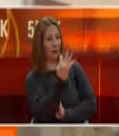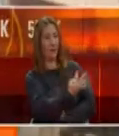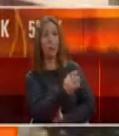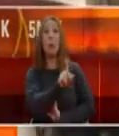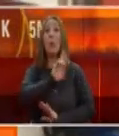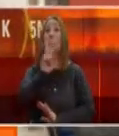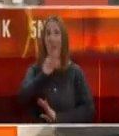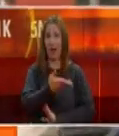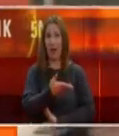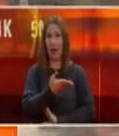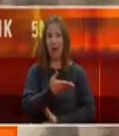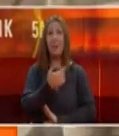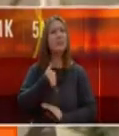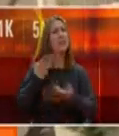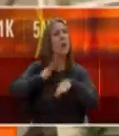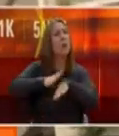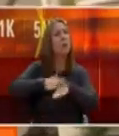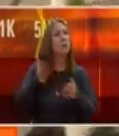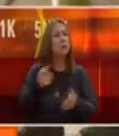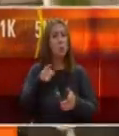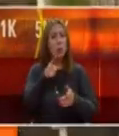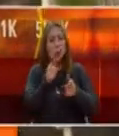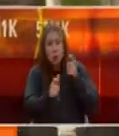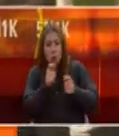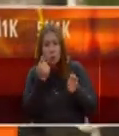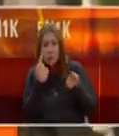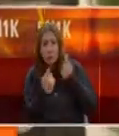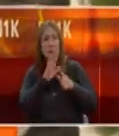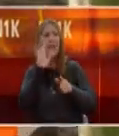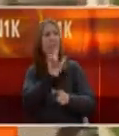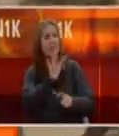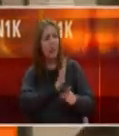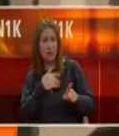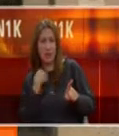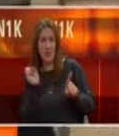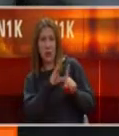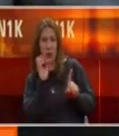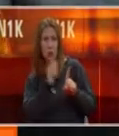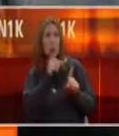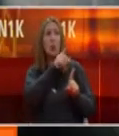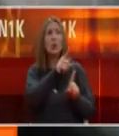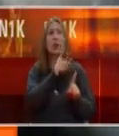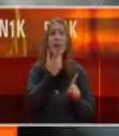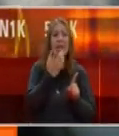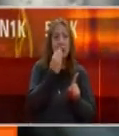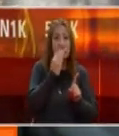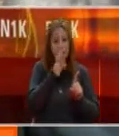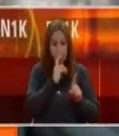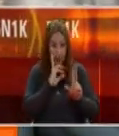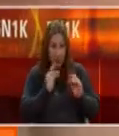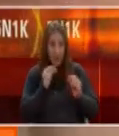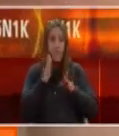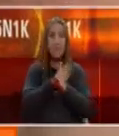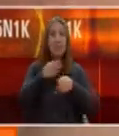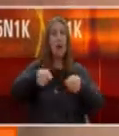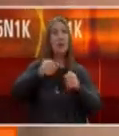modeli. Biz ne yapıyoruz? Bu üreticilerin tüm ihtiyaçlarını karşılıyoruz. Onların ürünlerini gıda güvenliğini sağlayarak pazar değerini